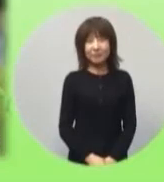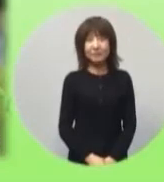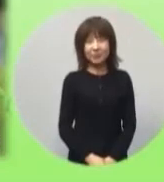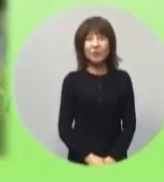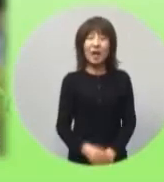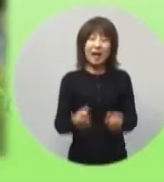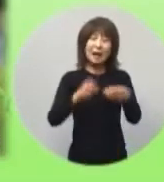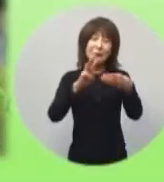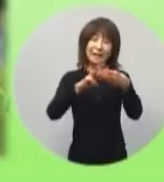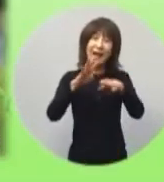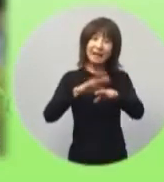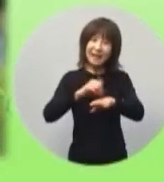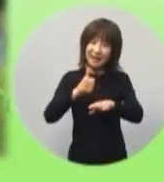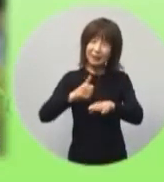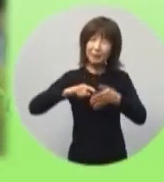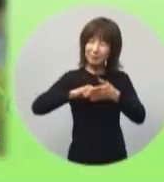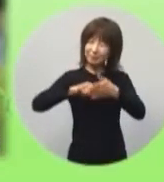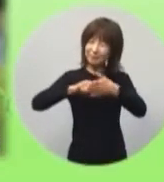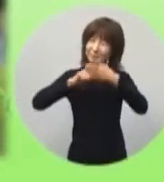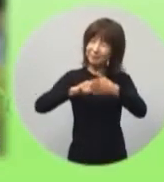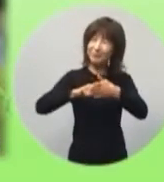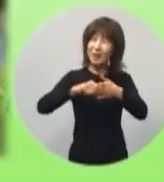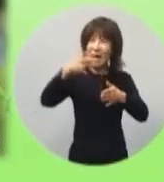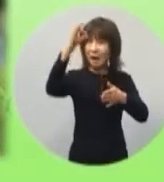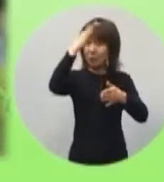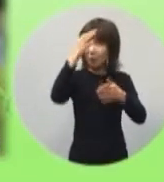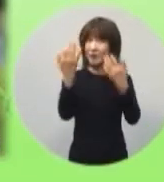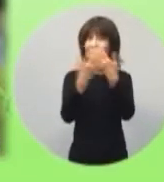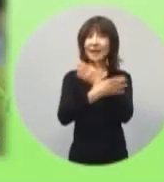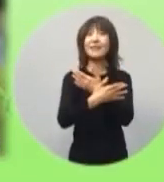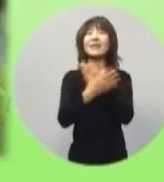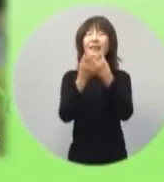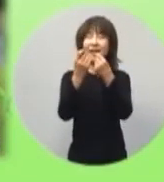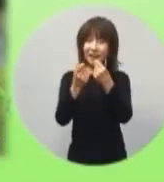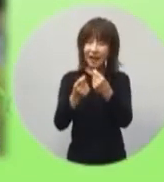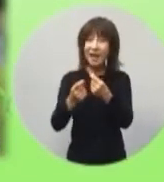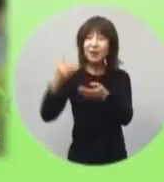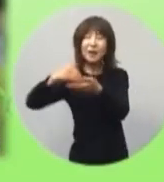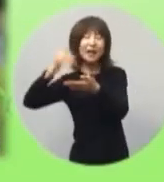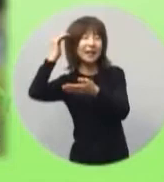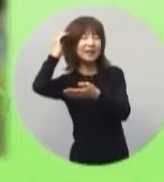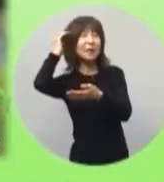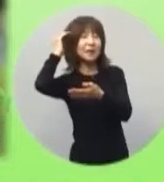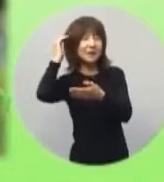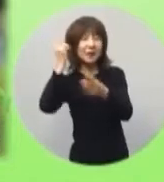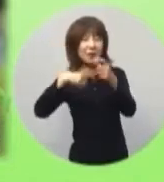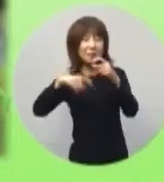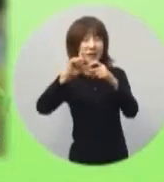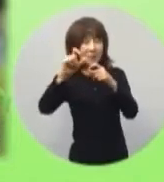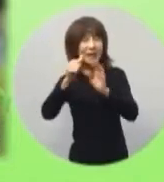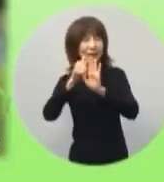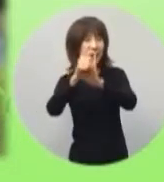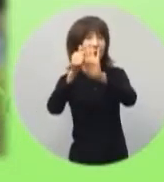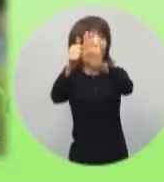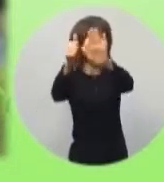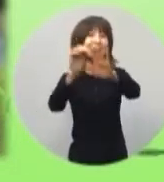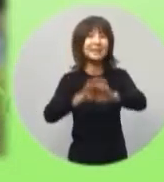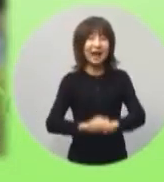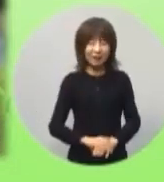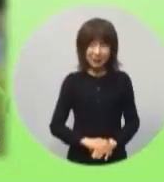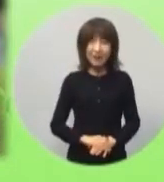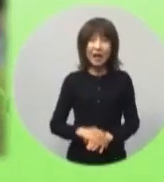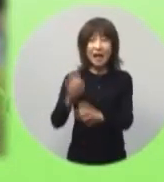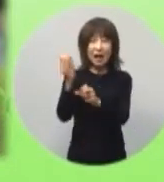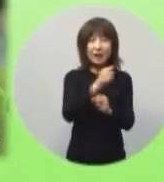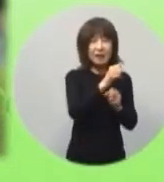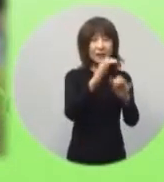鎌田選手も努力を重ねてプロになったんだな。そんな話を聞いたらますます応援しちゃうぞよ。 サポーターの